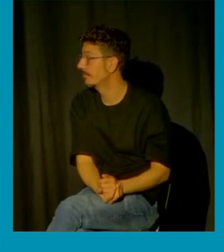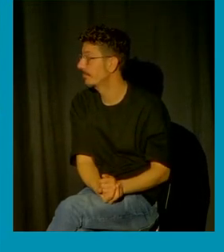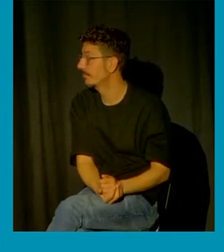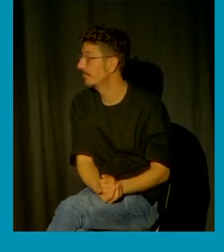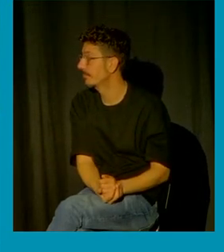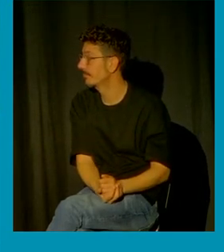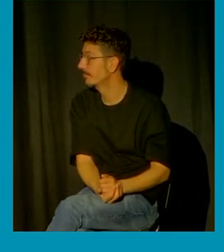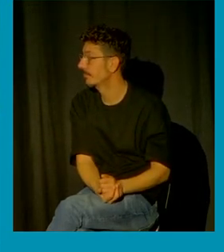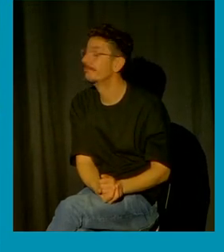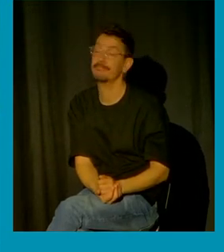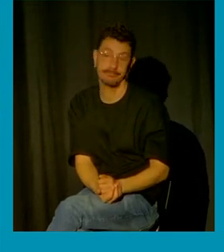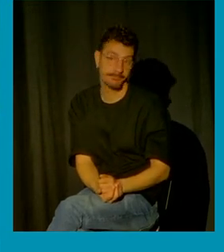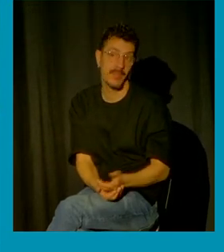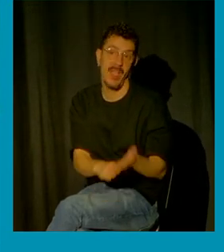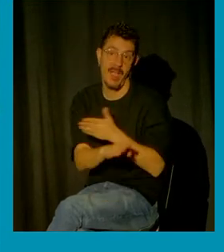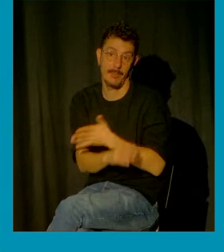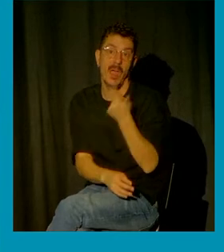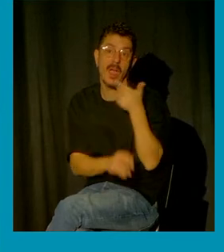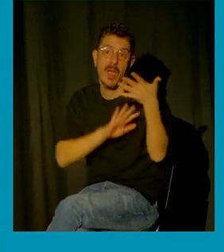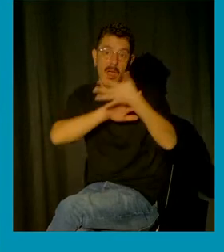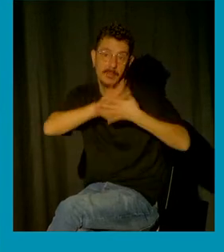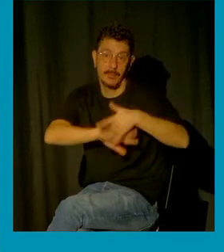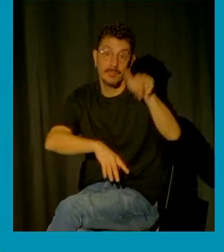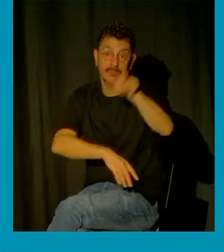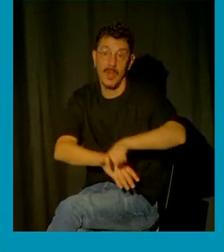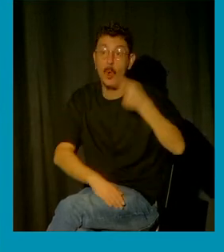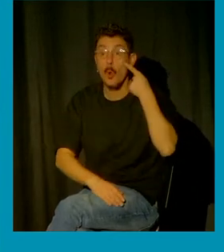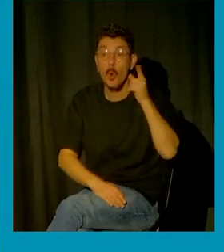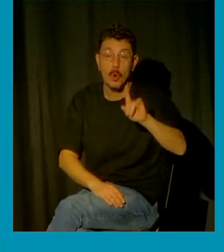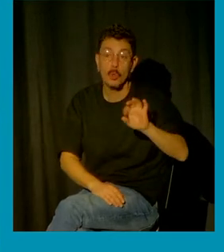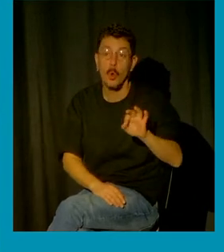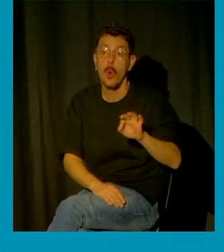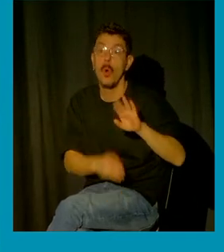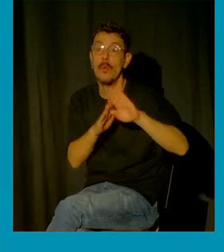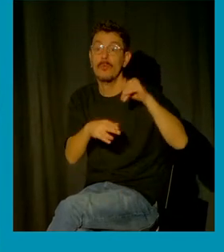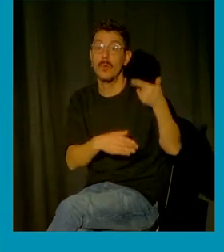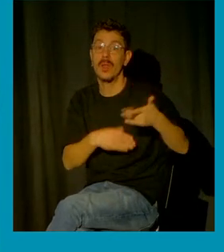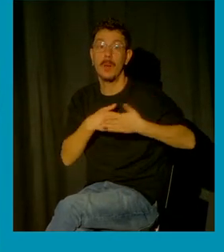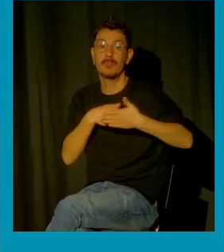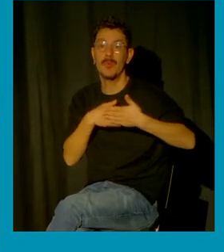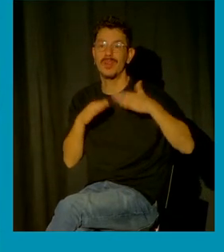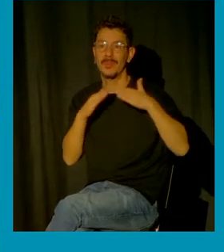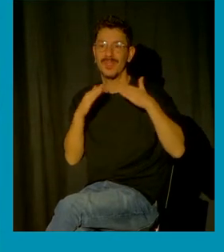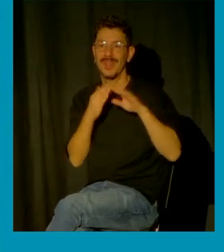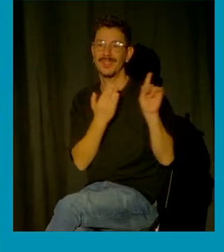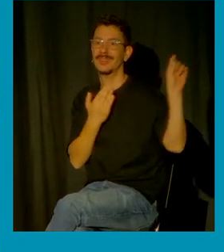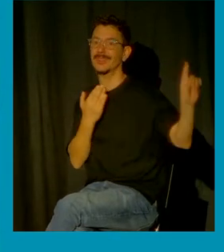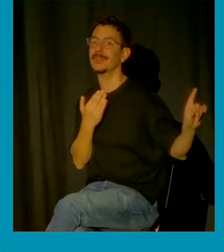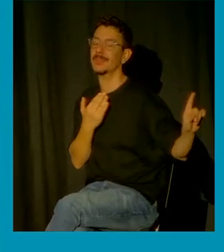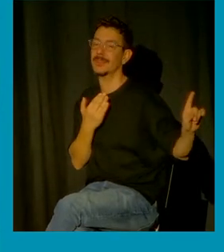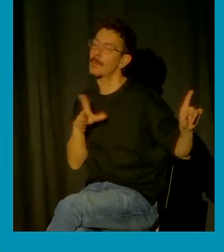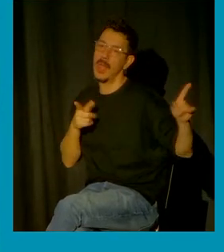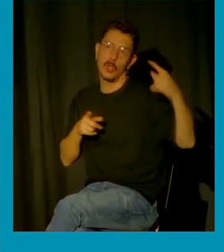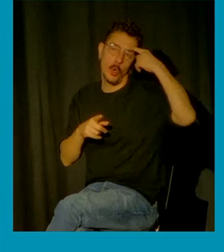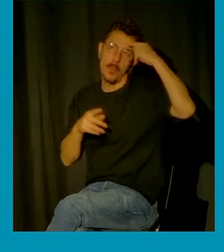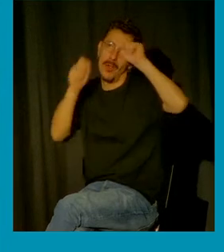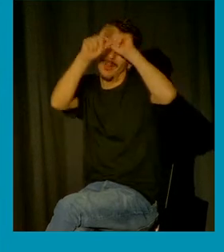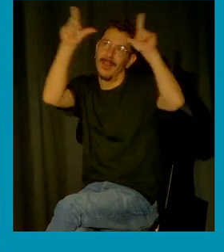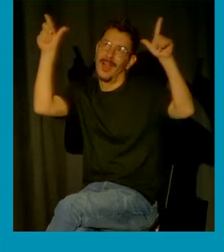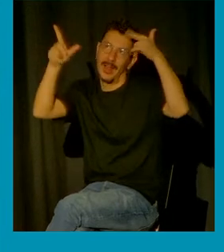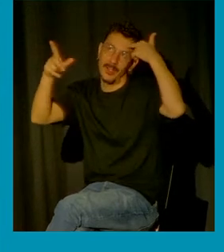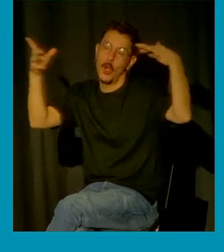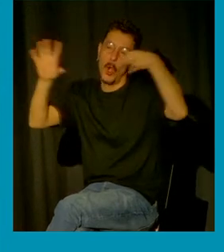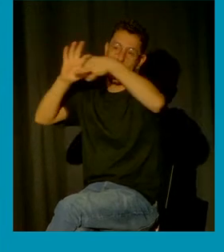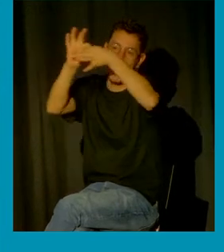desconegut que t'està esperant a un portal per violar-te que és la imatge estereotípica que a dia d'avui